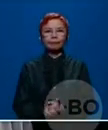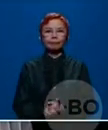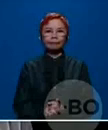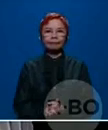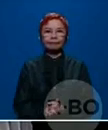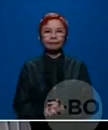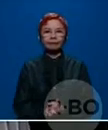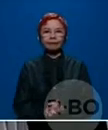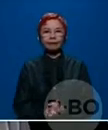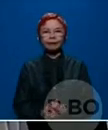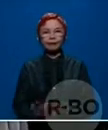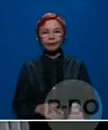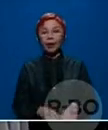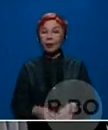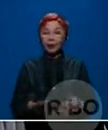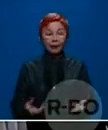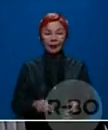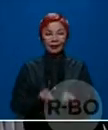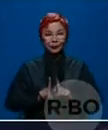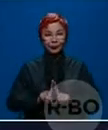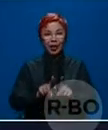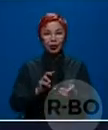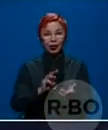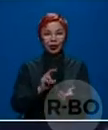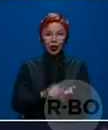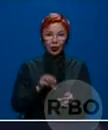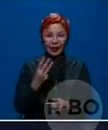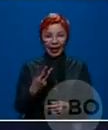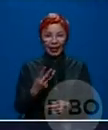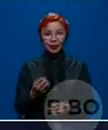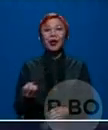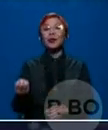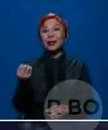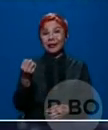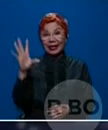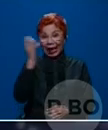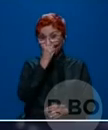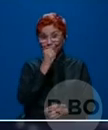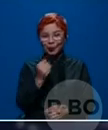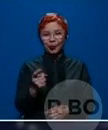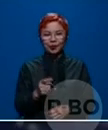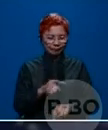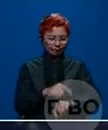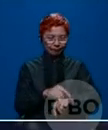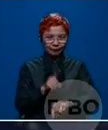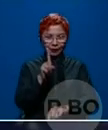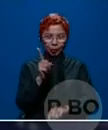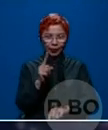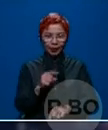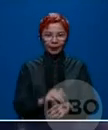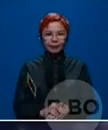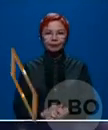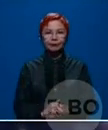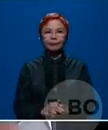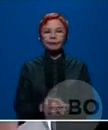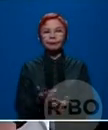baik paslon 3 paslon 3 kini giliran anda untuk menanggapi dalam waktu 1 menit apa yang telah disampaikan